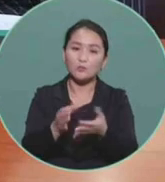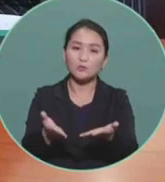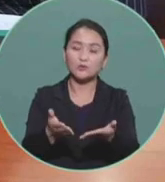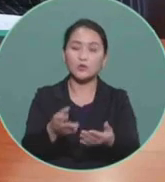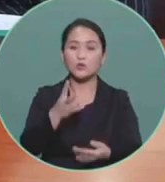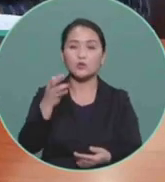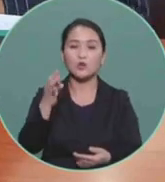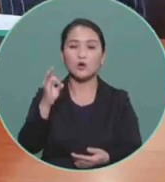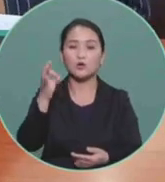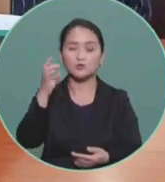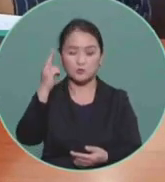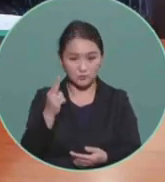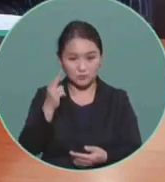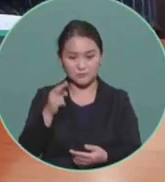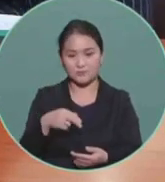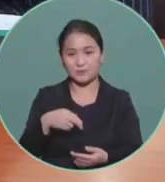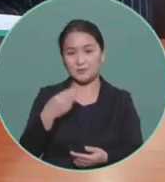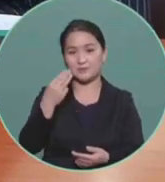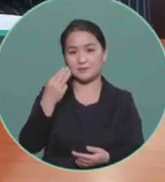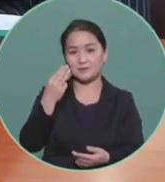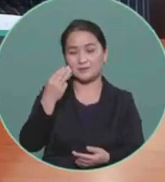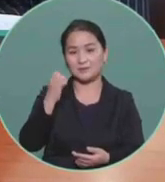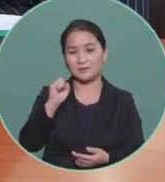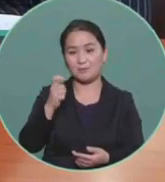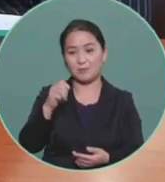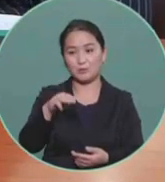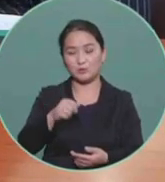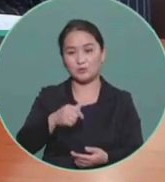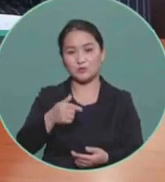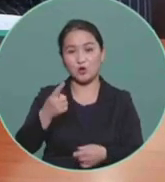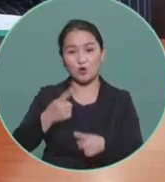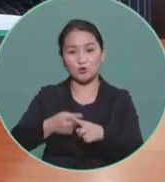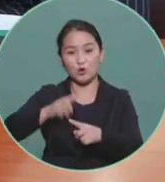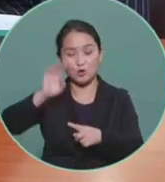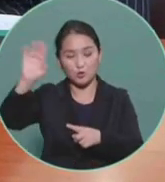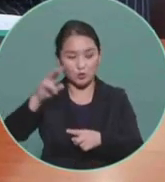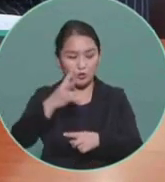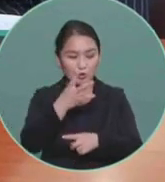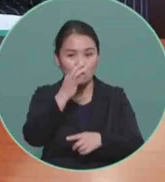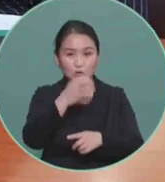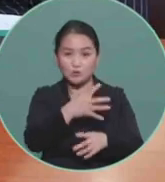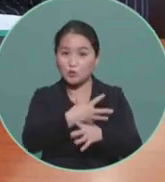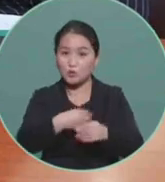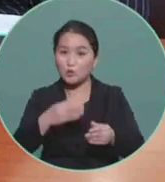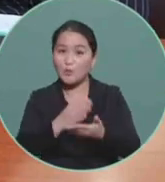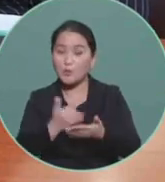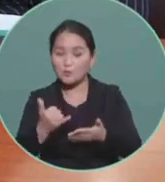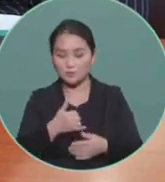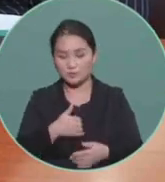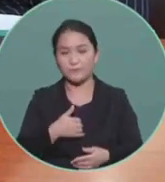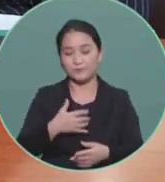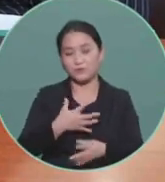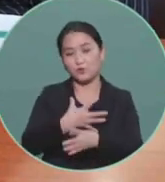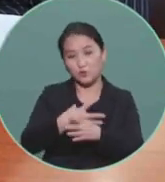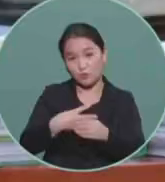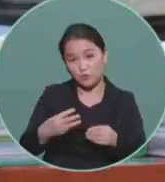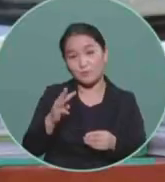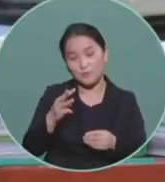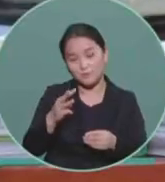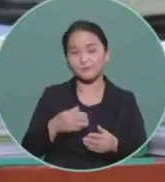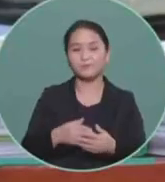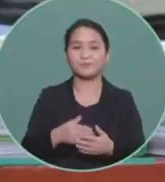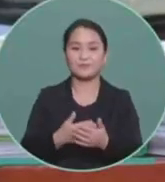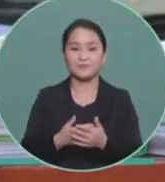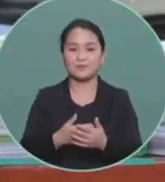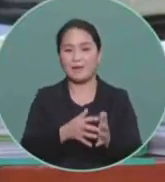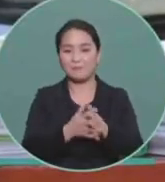нөөцөд шахмал түлшийг орон нутгаар гаргаж байгаа асуудал нүүдэд ер нь нөлөөлөх үү? Яг мэдээж нөлөөлнө. Одоо замбрааг уу